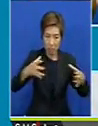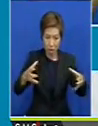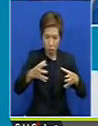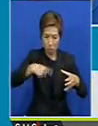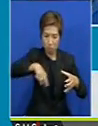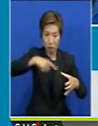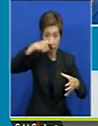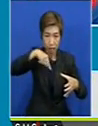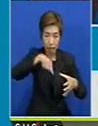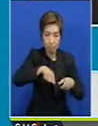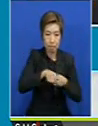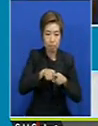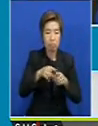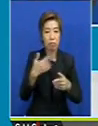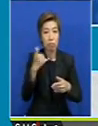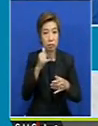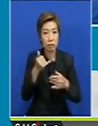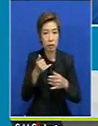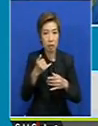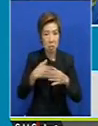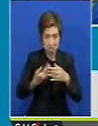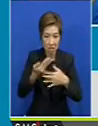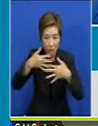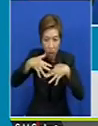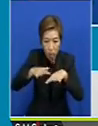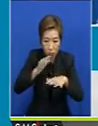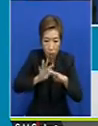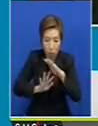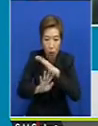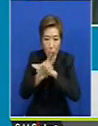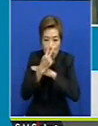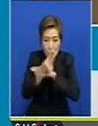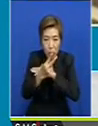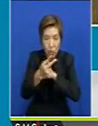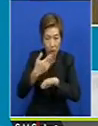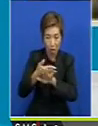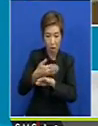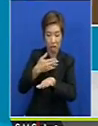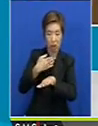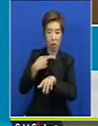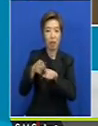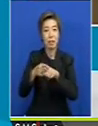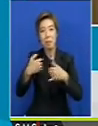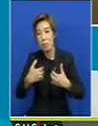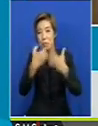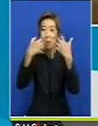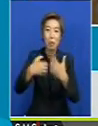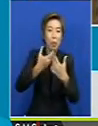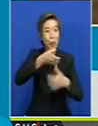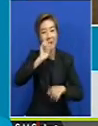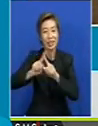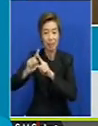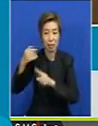จะมีโอกาสเข้าไปชมในสนามแล้วก็จะมีปาร์ตี้อยู่นอกสนามครับ ความพิเศษสำหรับ